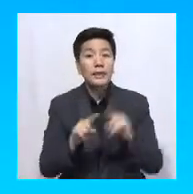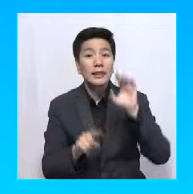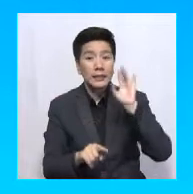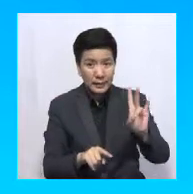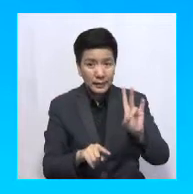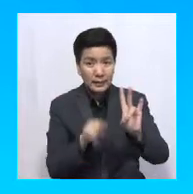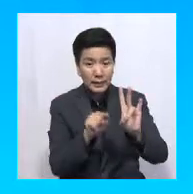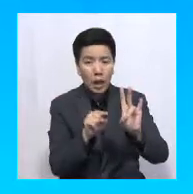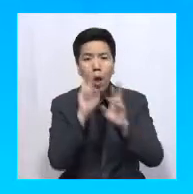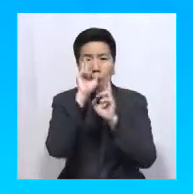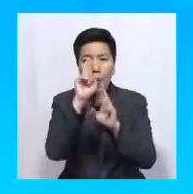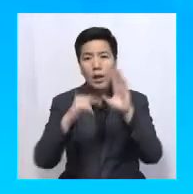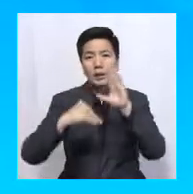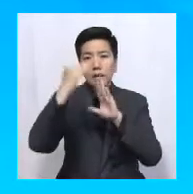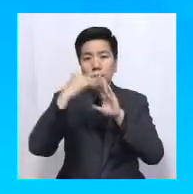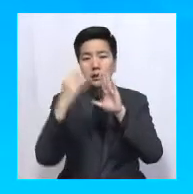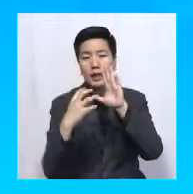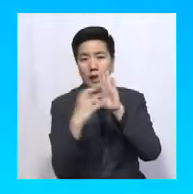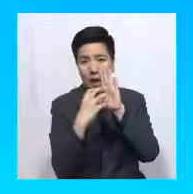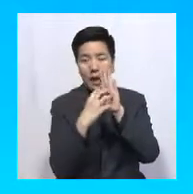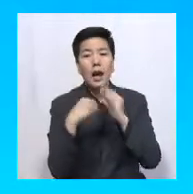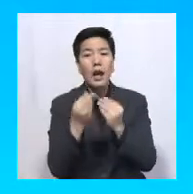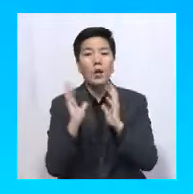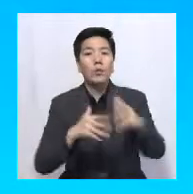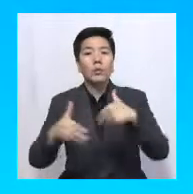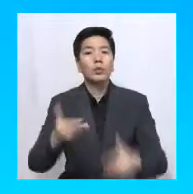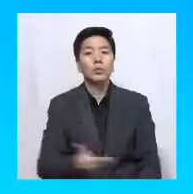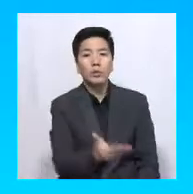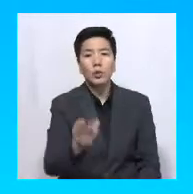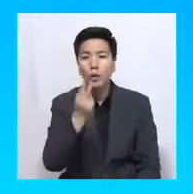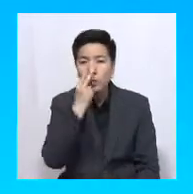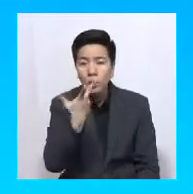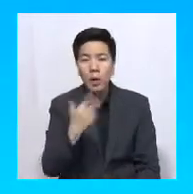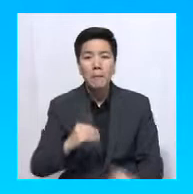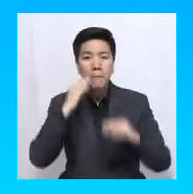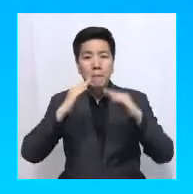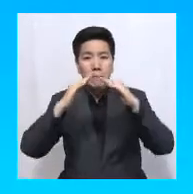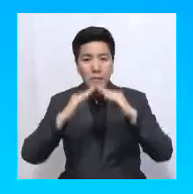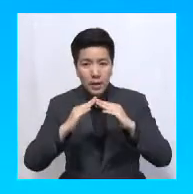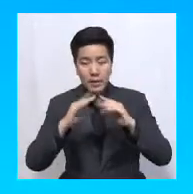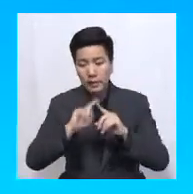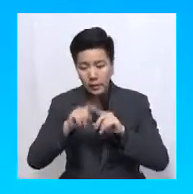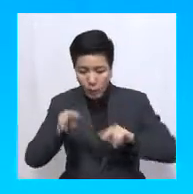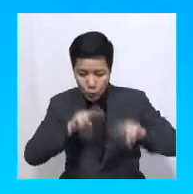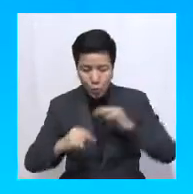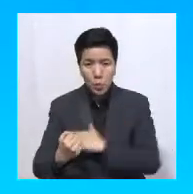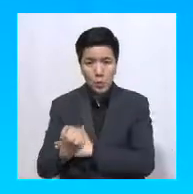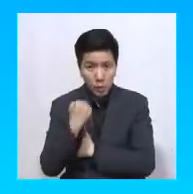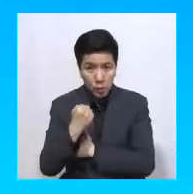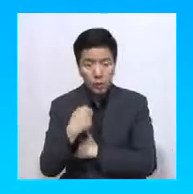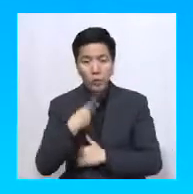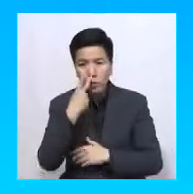7นะครับให้เฝ้าระวังในพื้นที่ภาคเหนือและภาคกลางก็ขอให้ประชาชนนะครับตรวจสอบความมั่นคงแข็งแรงของอาคารบ้านเรือนเต